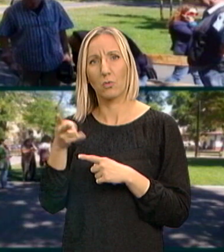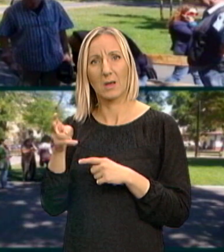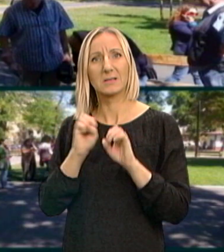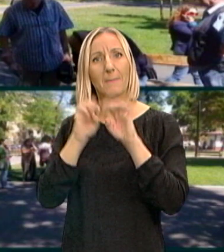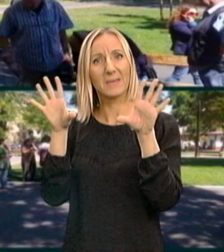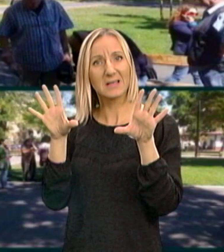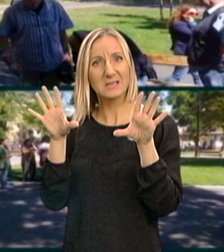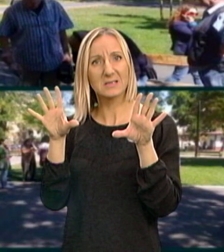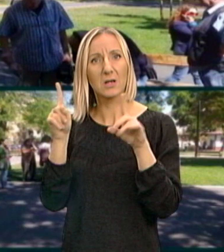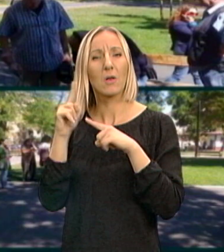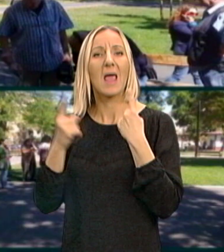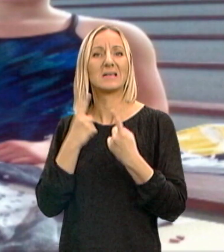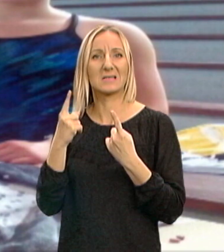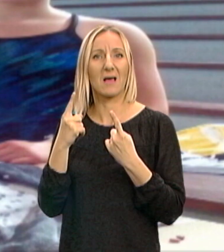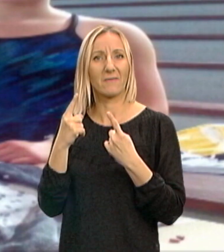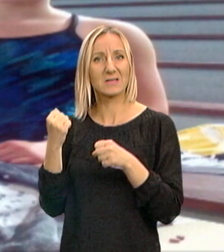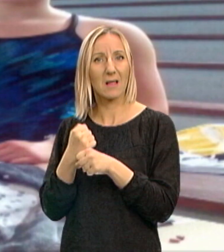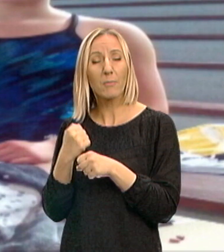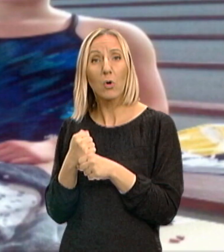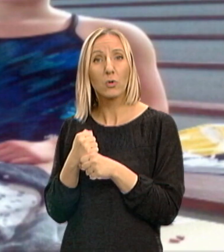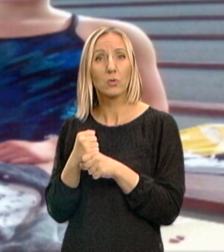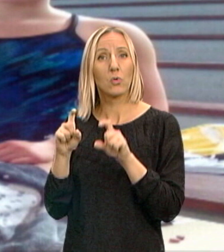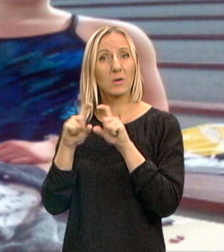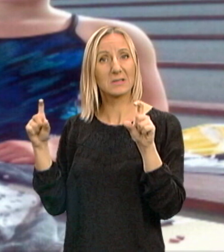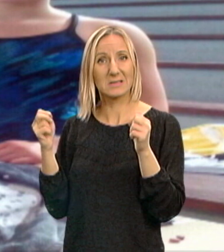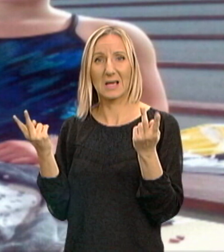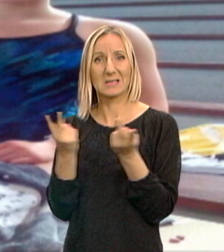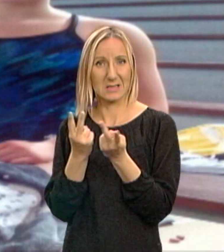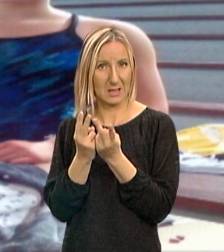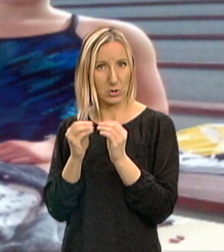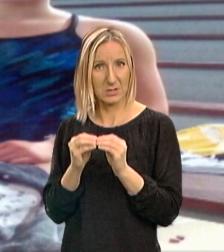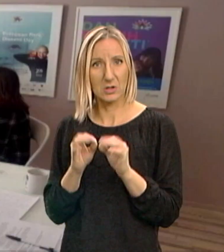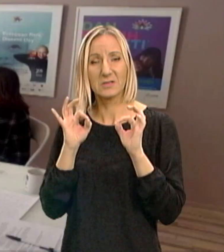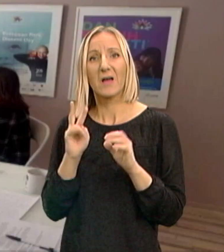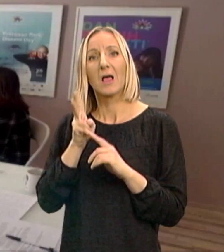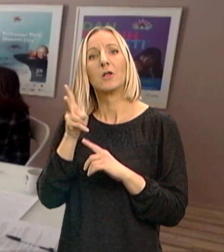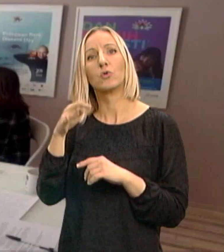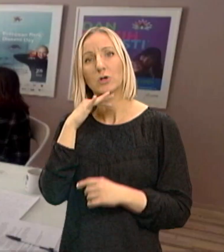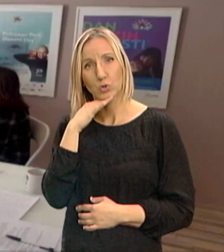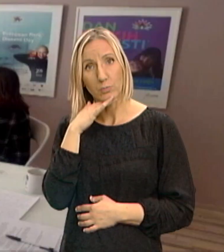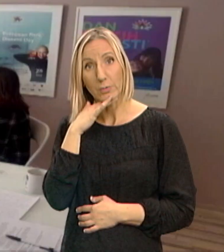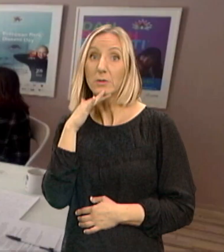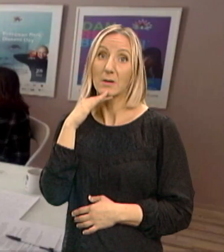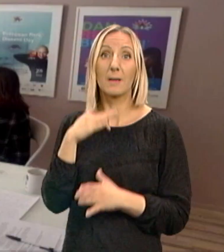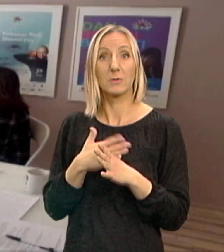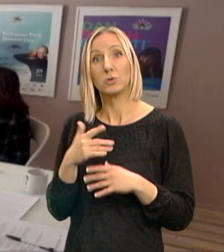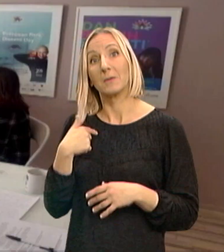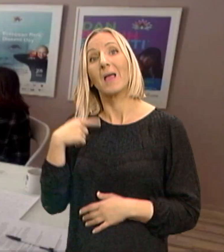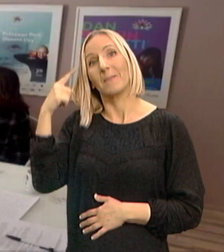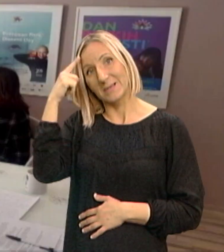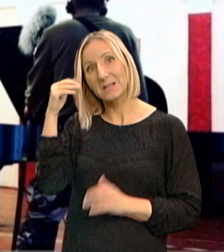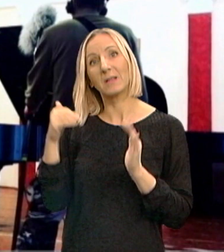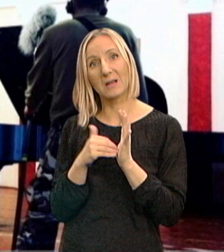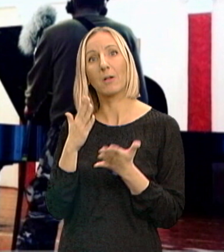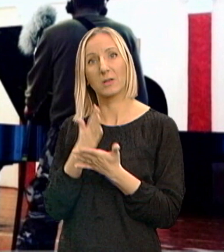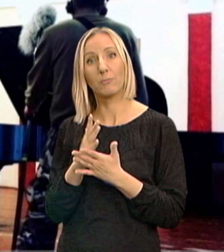emisijom nezavisne produkcije sličnog sadržaja i znači ide svake druge subote, međutim mislim da bi trebalo